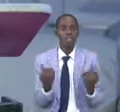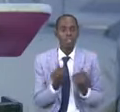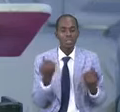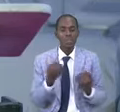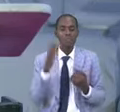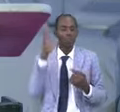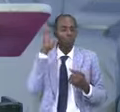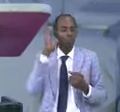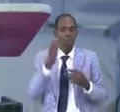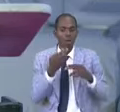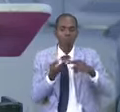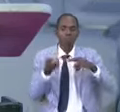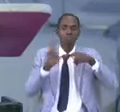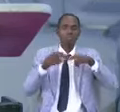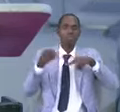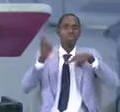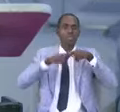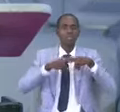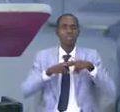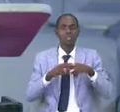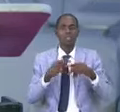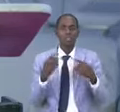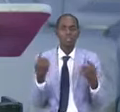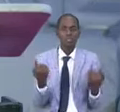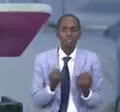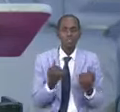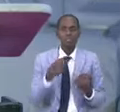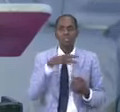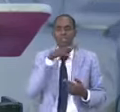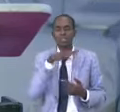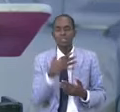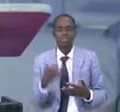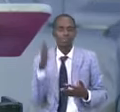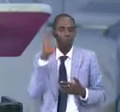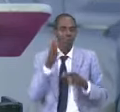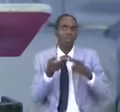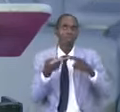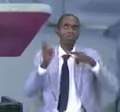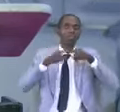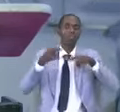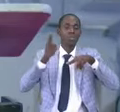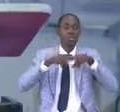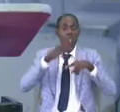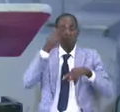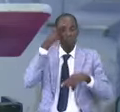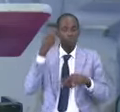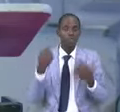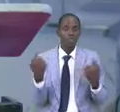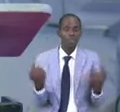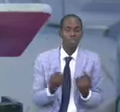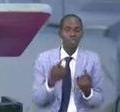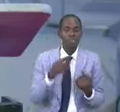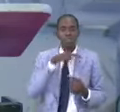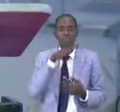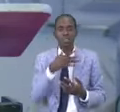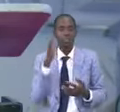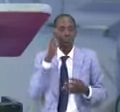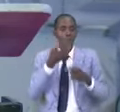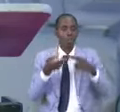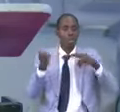le péché va augmenter l'équité va augmenter et parce que ce sera à cru l'amant le plus grand nombre